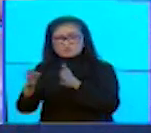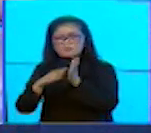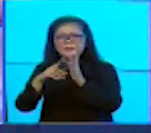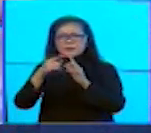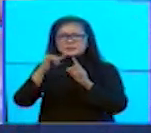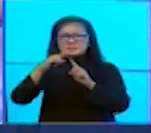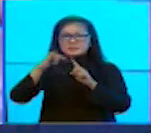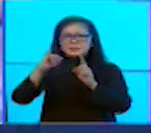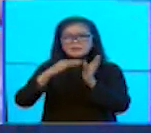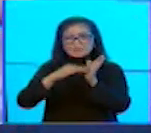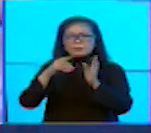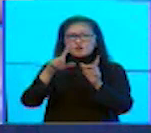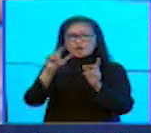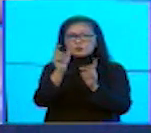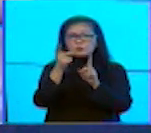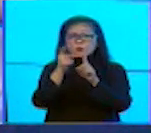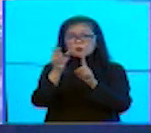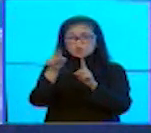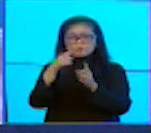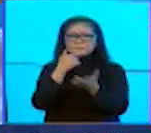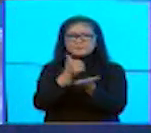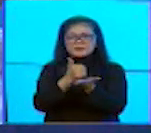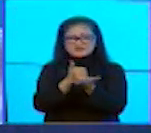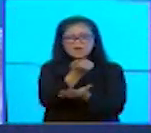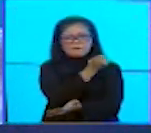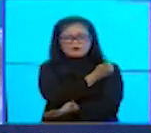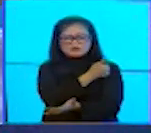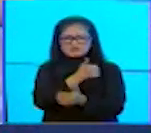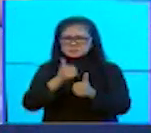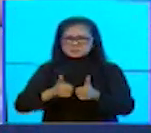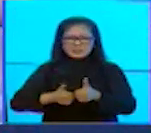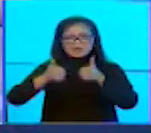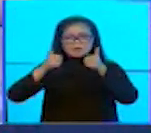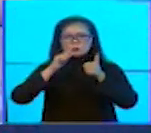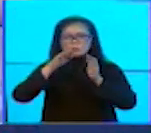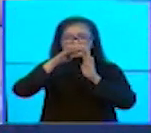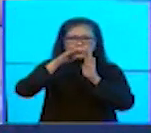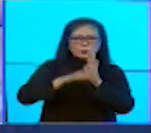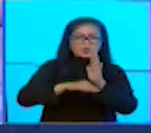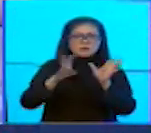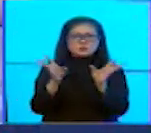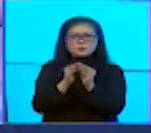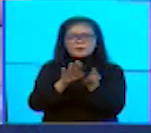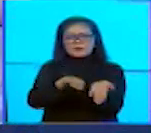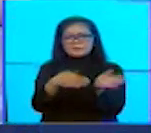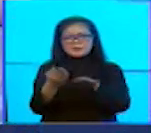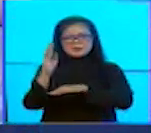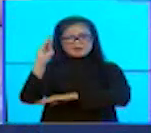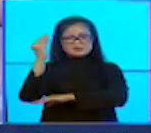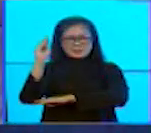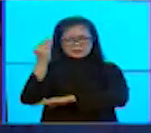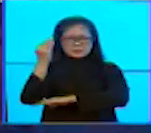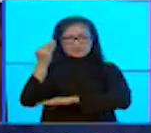dan Investasi Luhut Binsar Panjaitan memastikan vaksinasi ampuh menekan angka kematian di Jakarta.